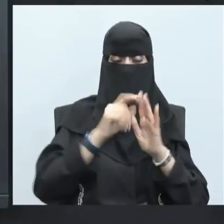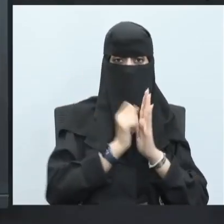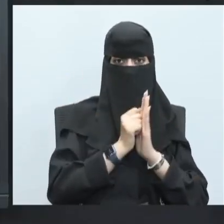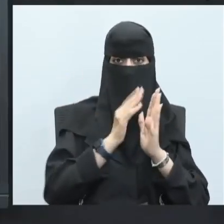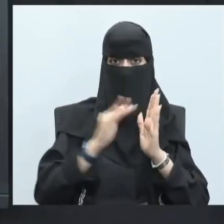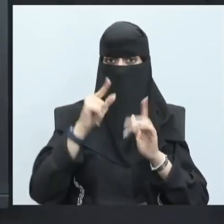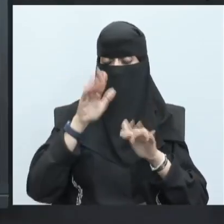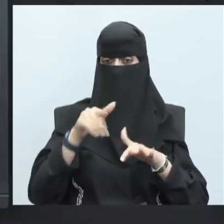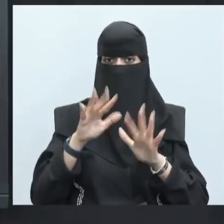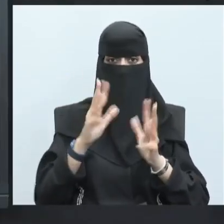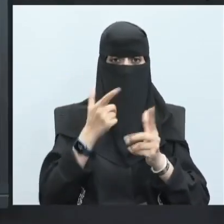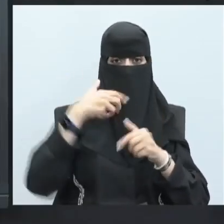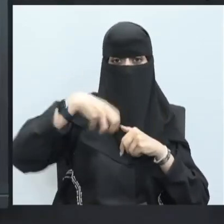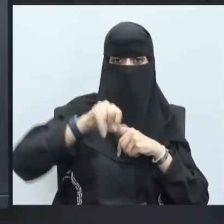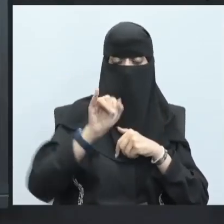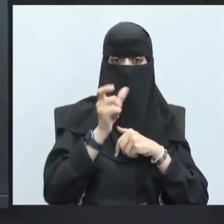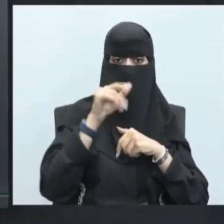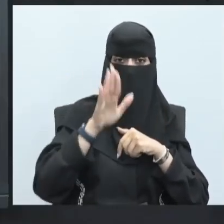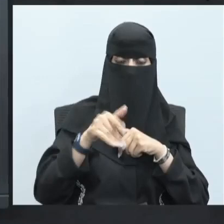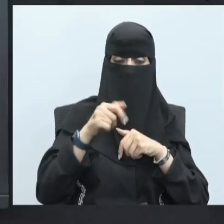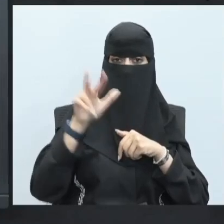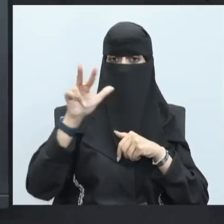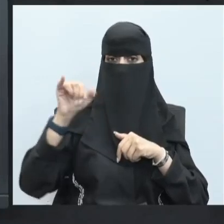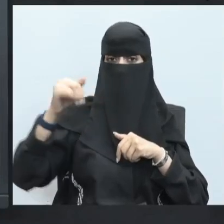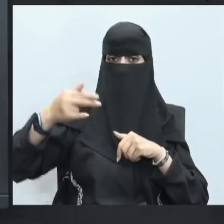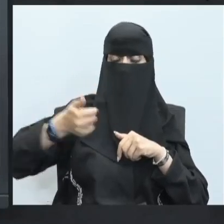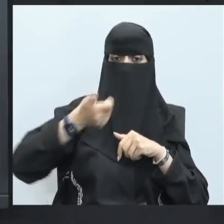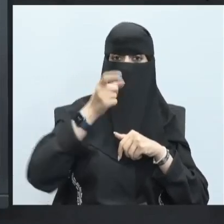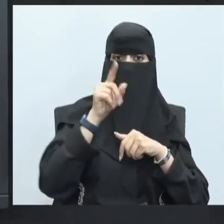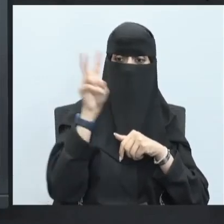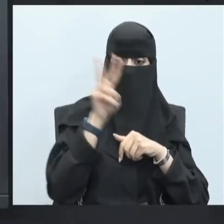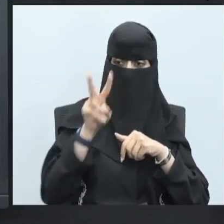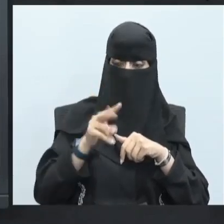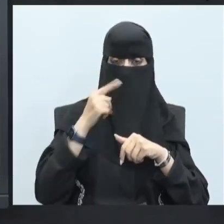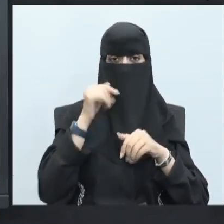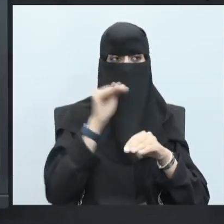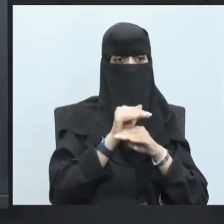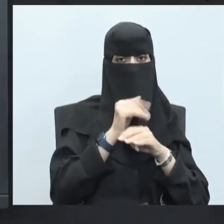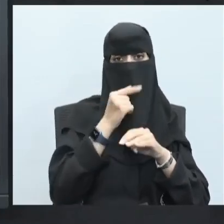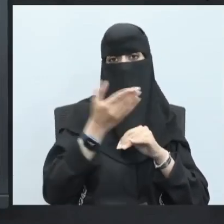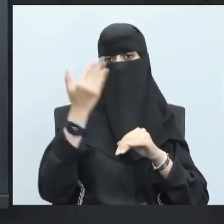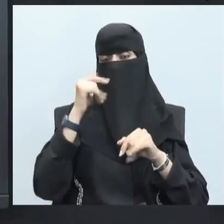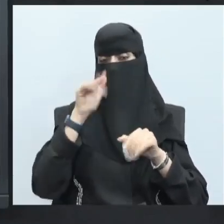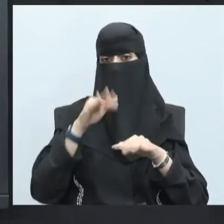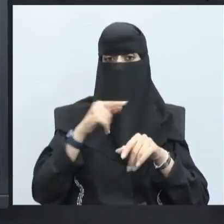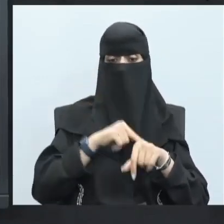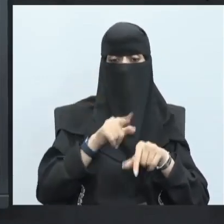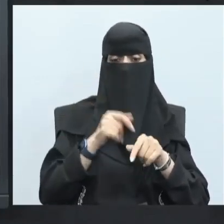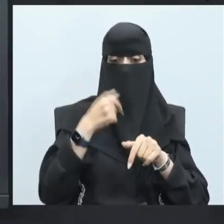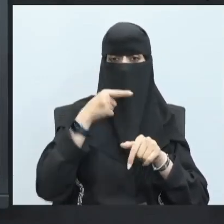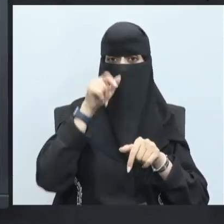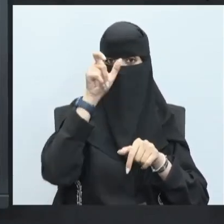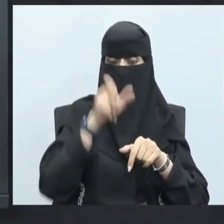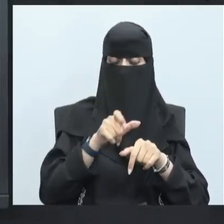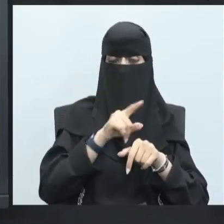رايكم من اي نوع من انواع المغالطه التي قراناها وتعلمنا وراجعنا قبل قليل اذا قال